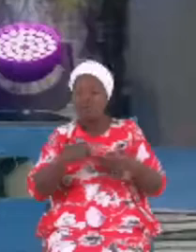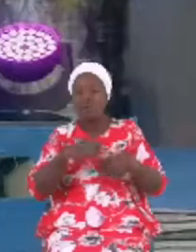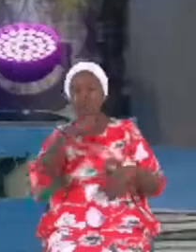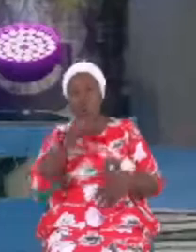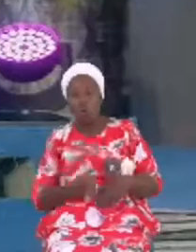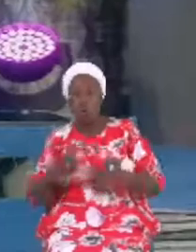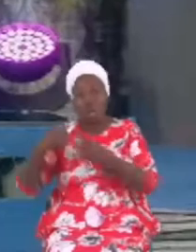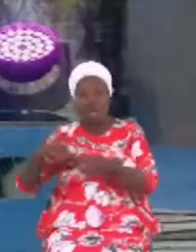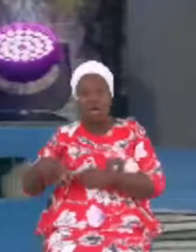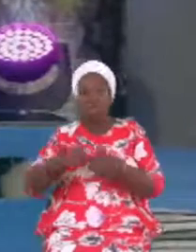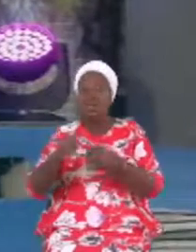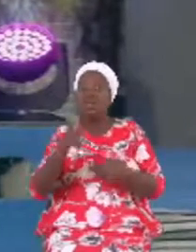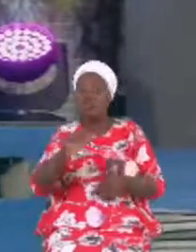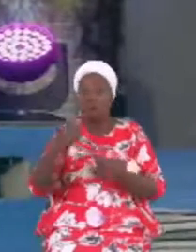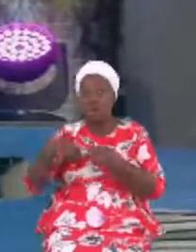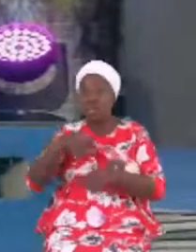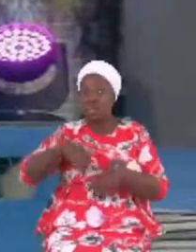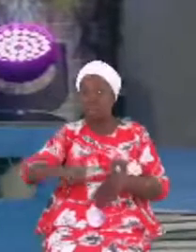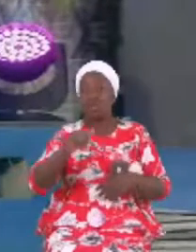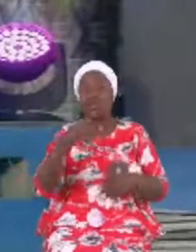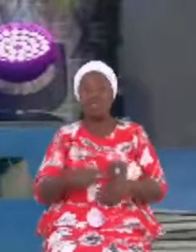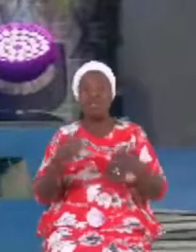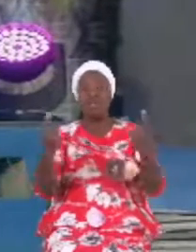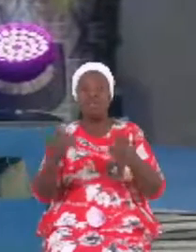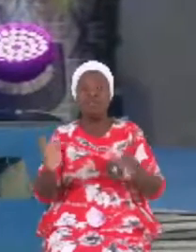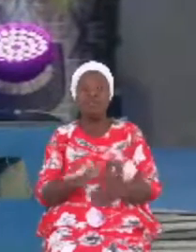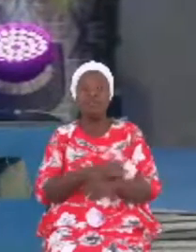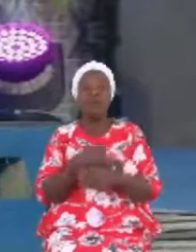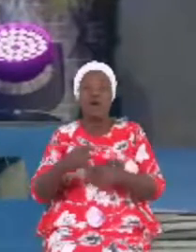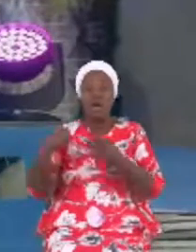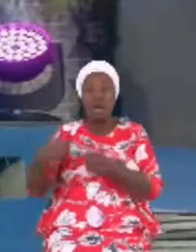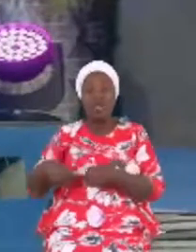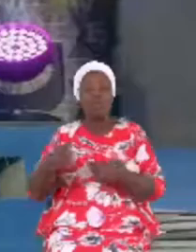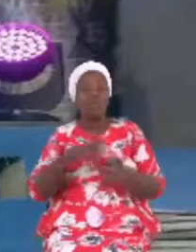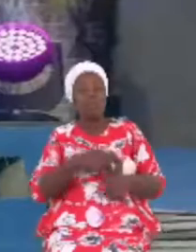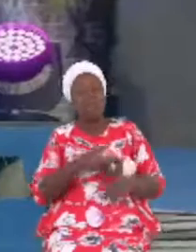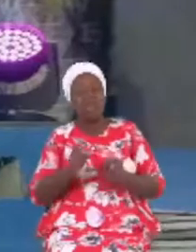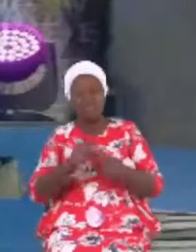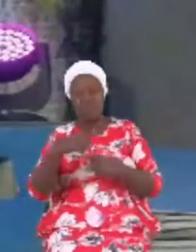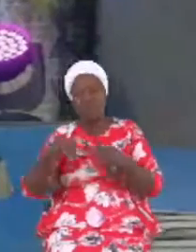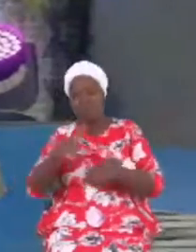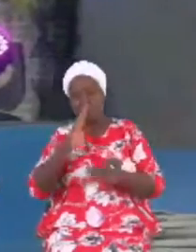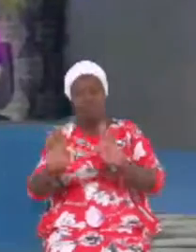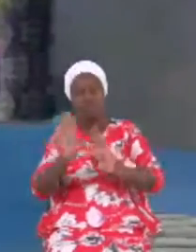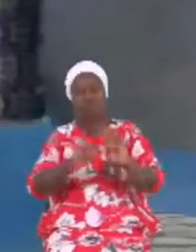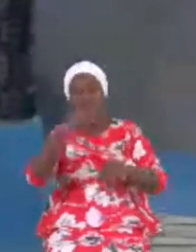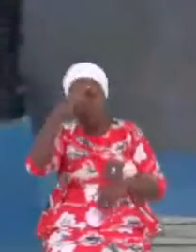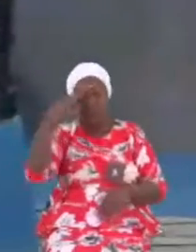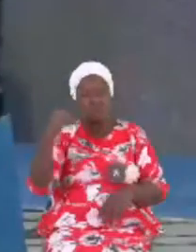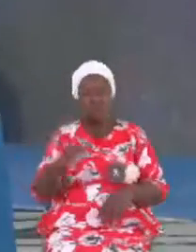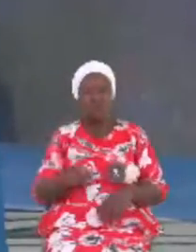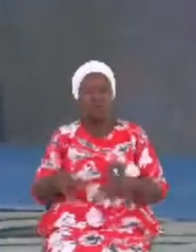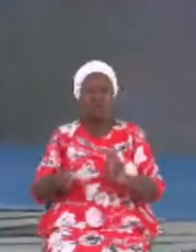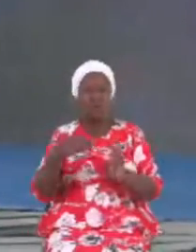l'ancien cœur, si c'est toujours le cœur pécheur, ton cœur sera troublé. Parce que la voix